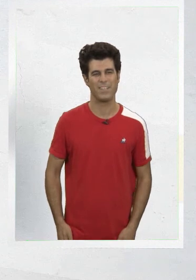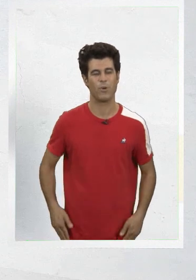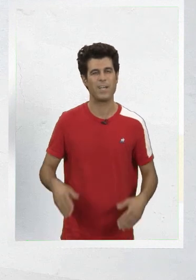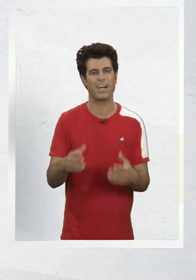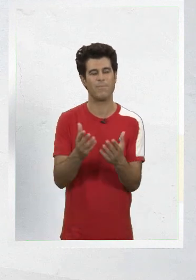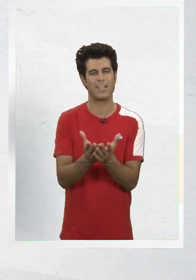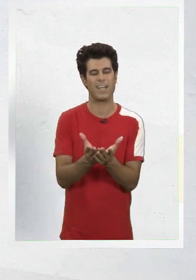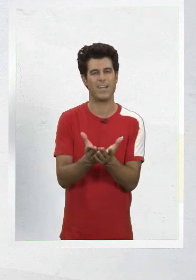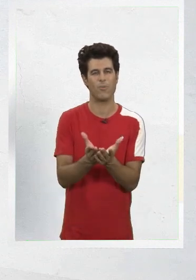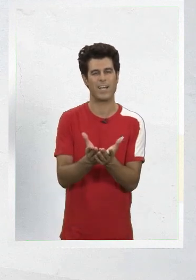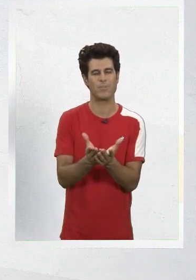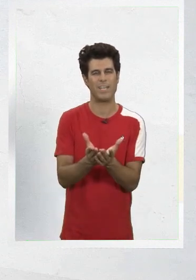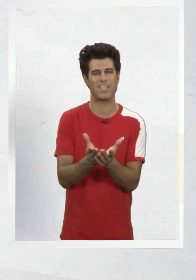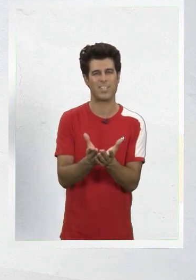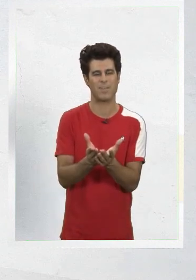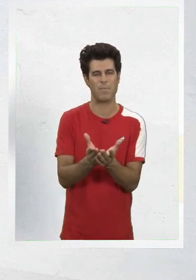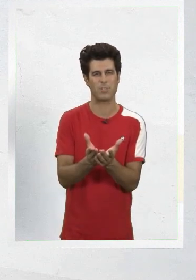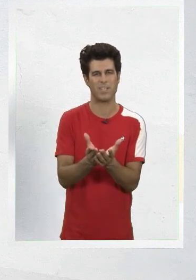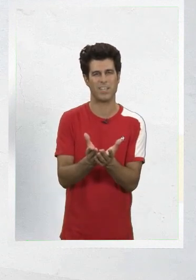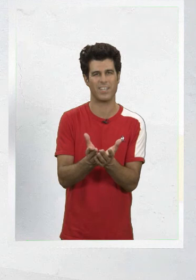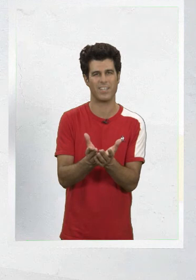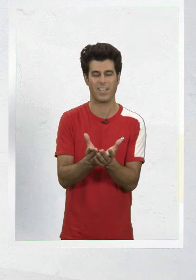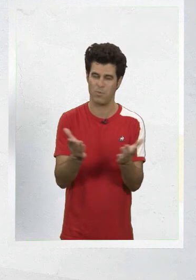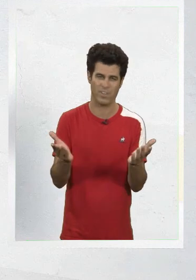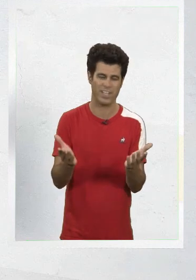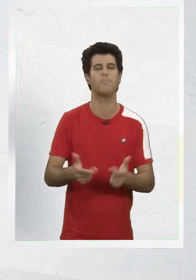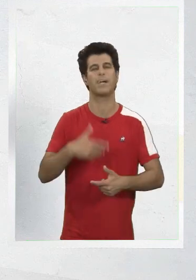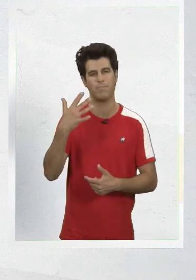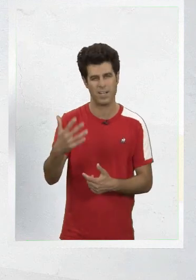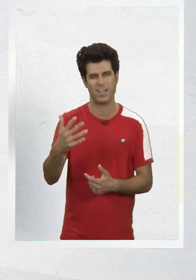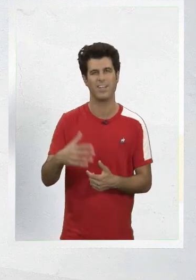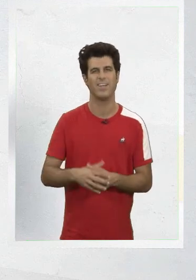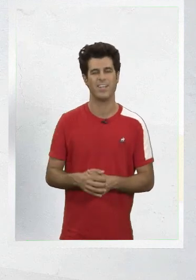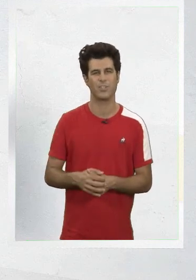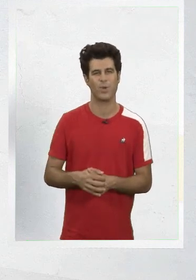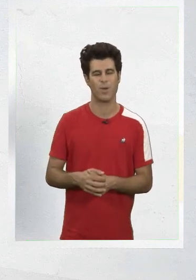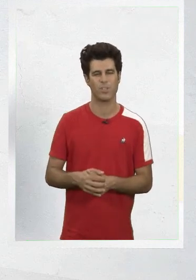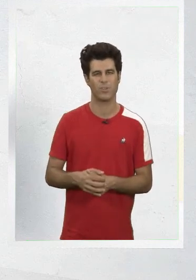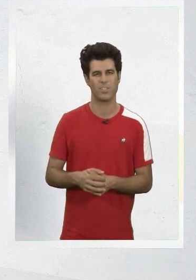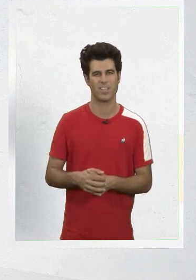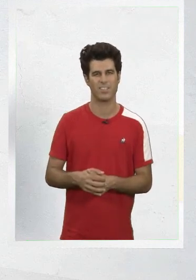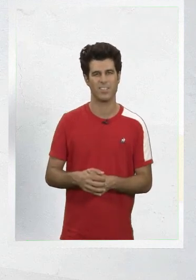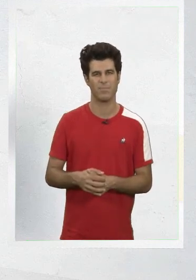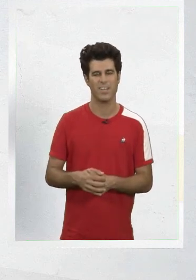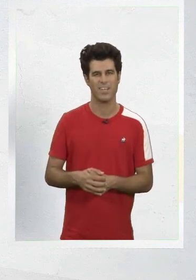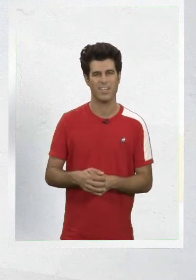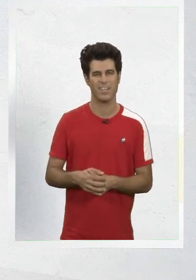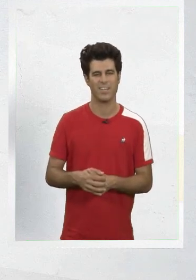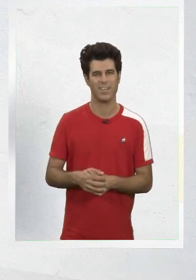מדהים. תומר, אומרת בילה שאתה ממש מנגן, כמובן, גם ברמה של עולמות